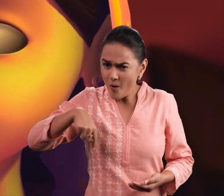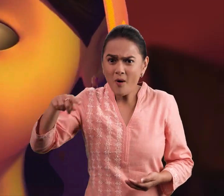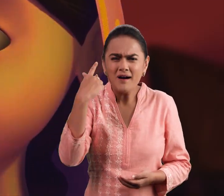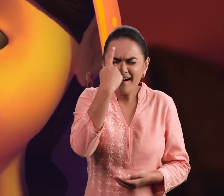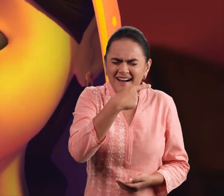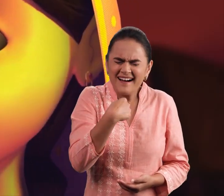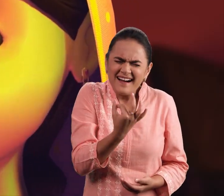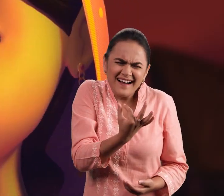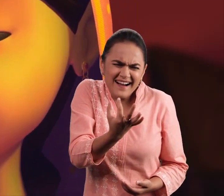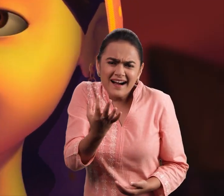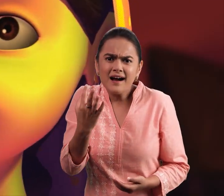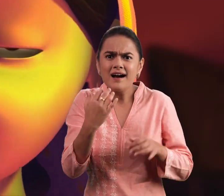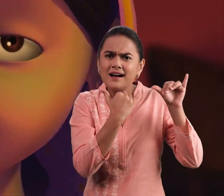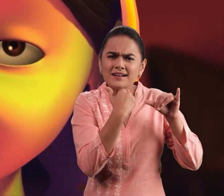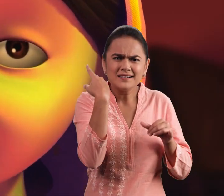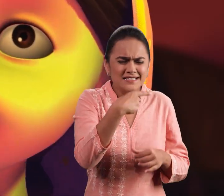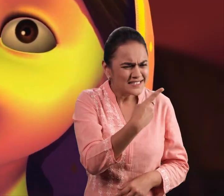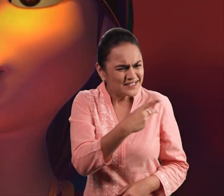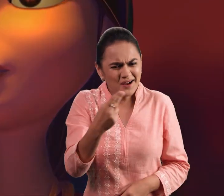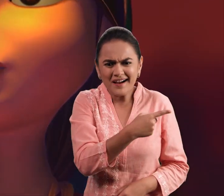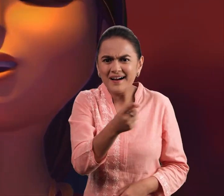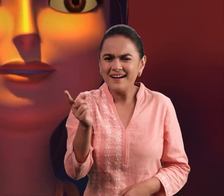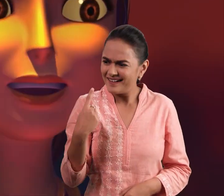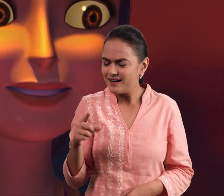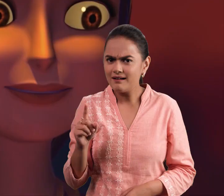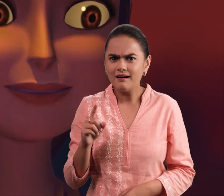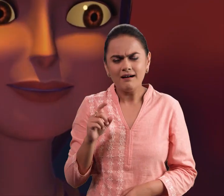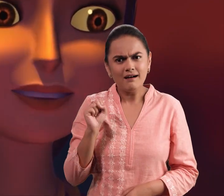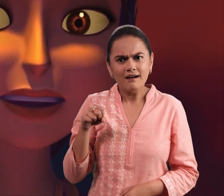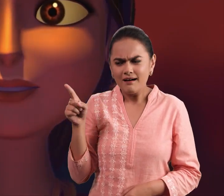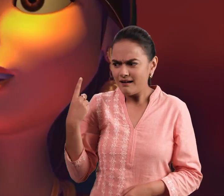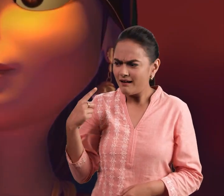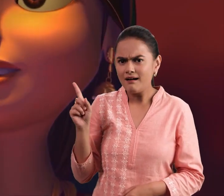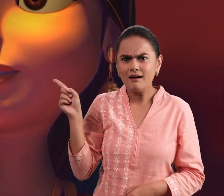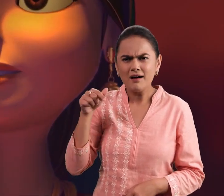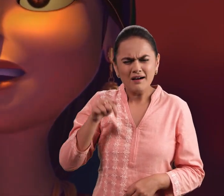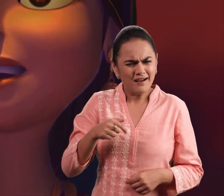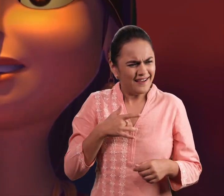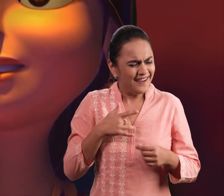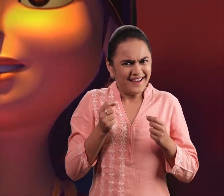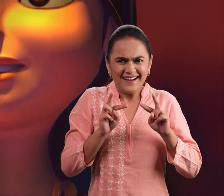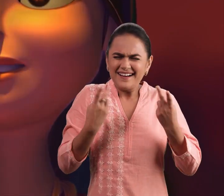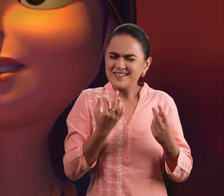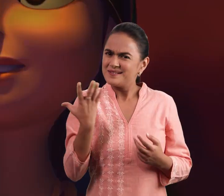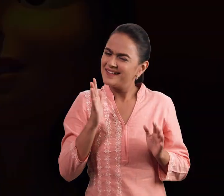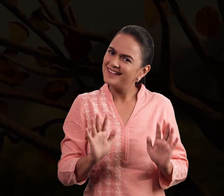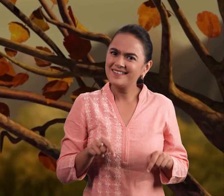ही सुंदर लग रहे हैं, बिल्कुल कृष्ण की तरह, है ना? तुम सच कह रही हो, आज कुछ तो विशेष